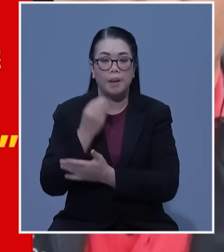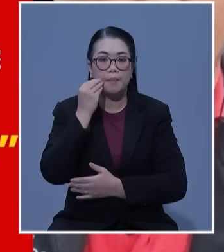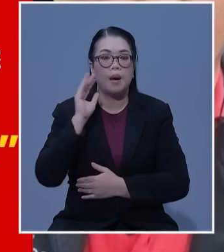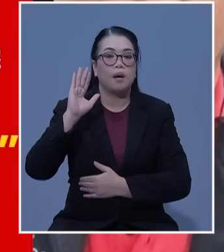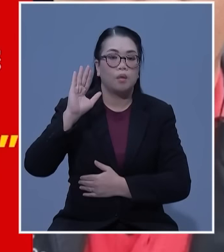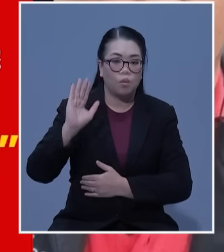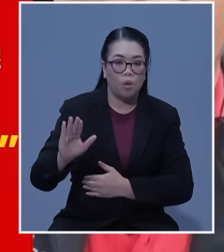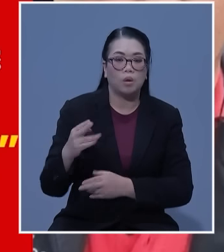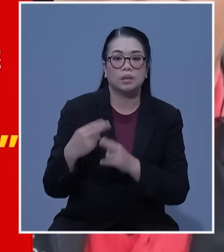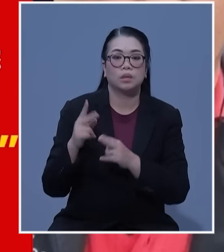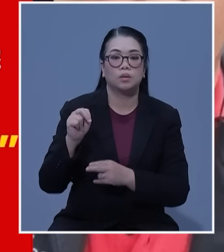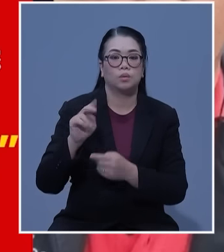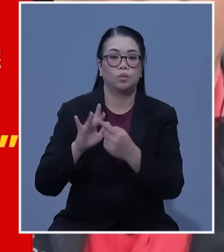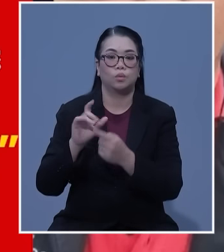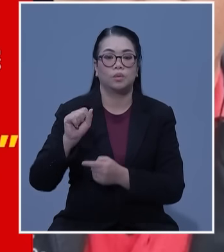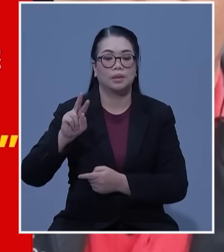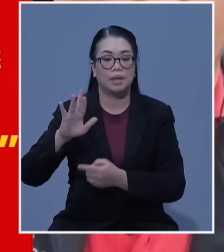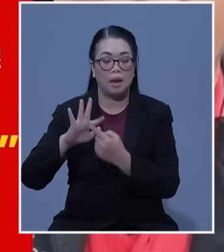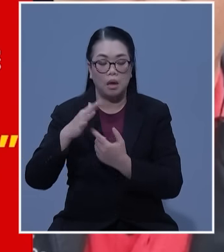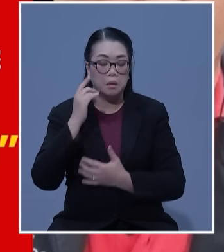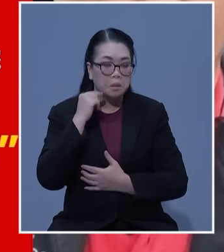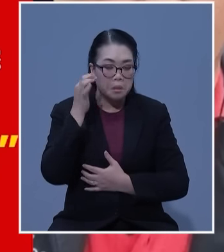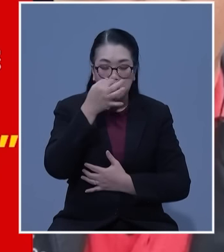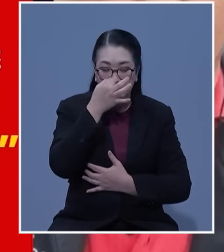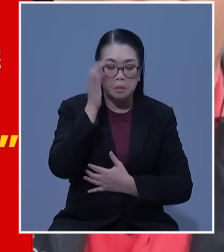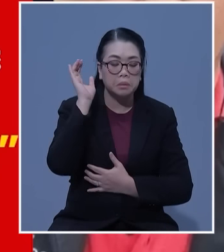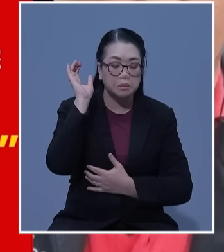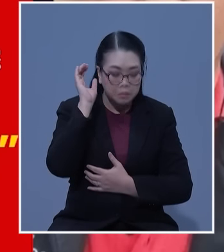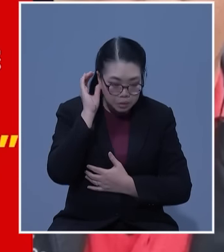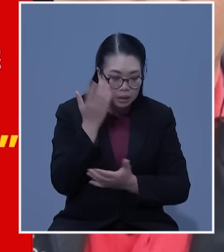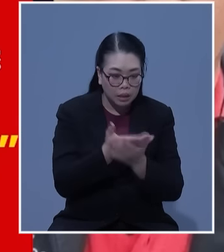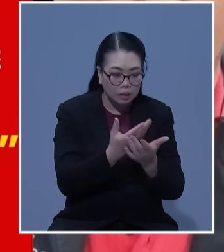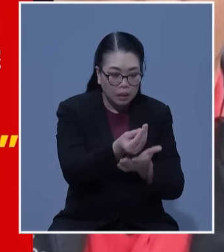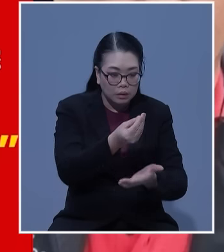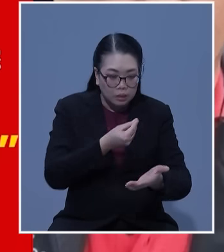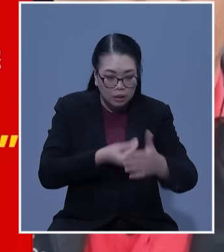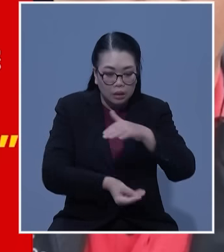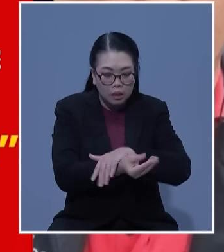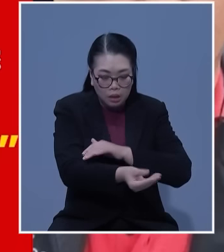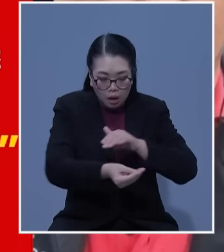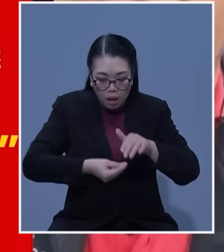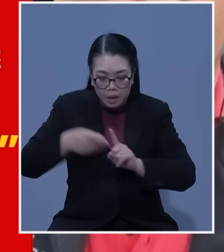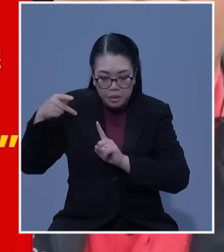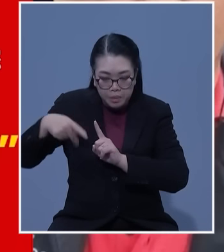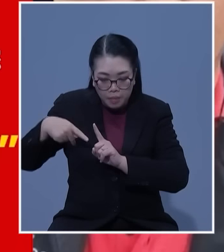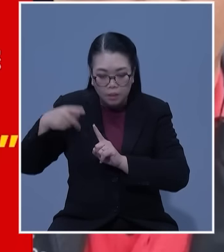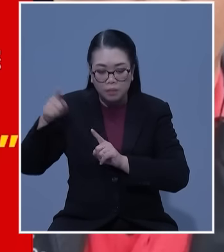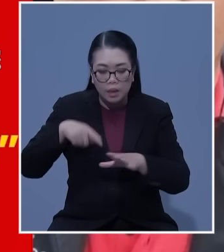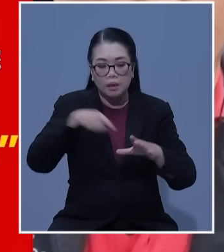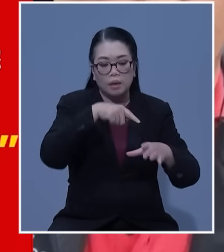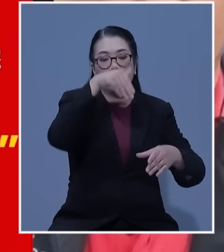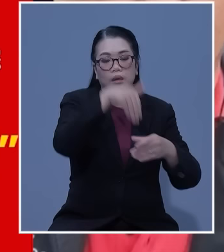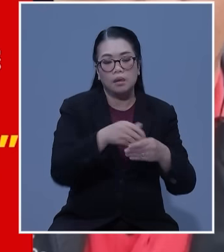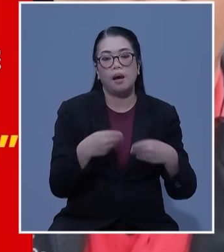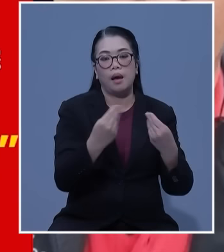เพื่อจูงใจให้ผู้มีสิทธิ์เลือกตั้งลงคะแนนให้กับนายสีหเดชไกลคุบผู้สมัครส.สราชบุรีเขต 3หมายเลข 1